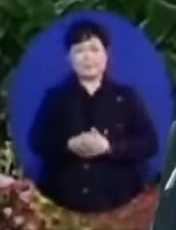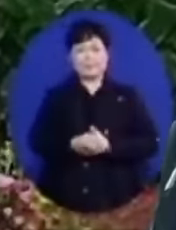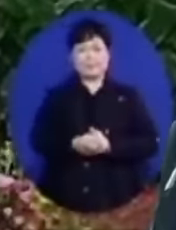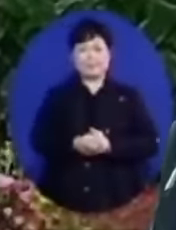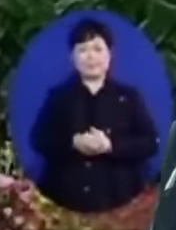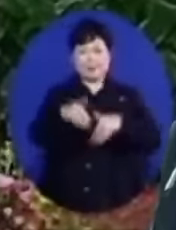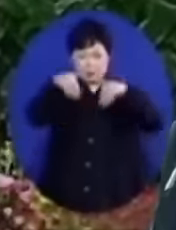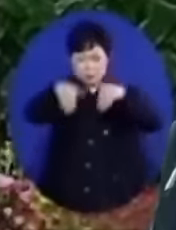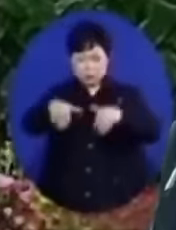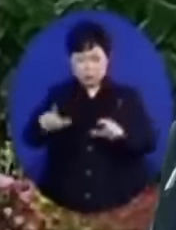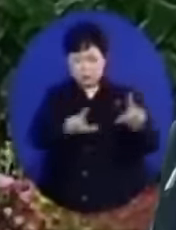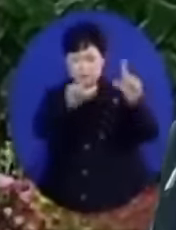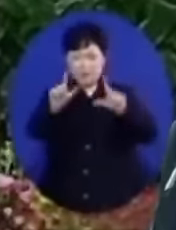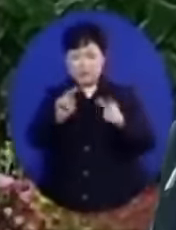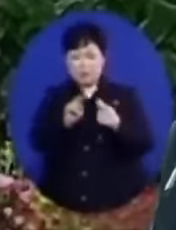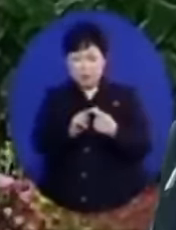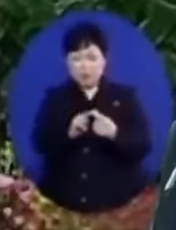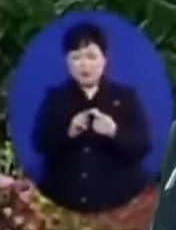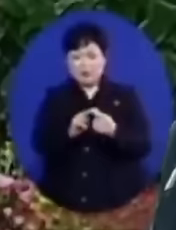종살이와